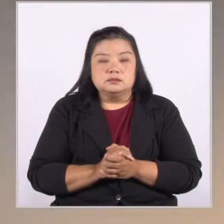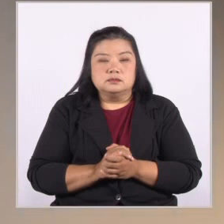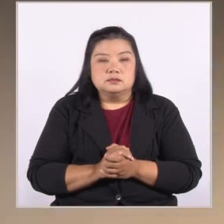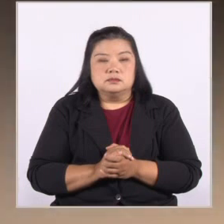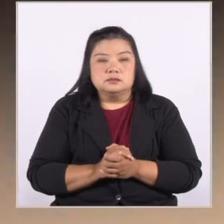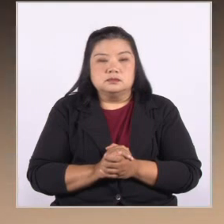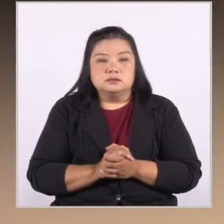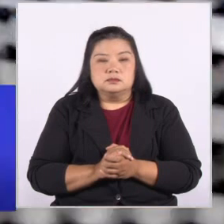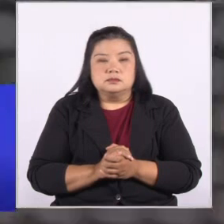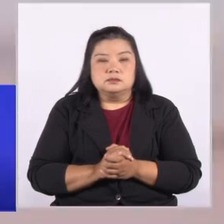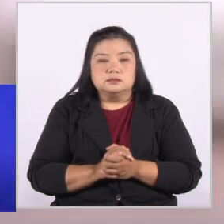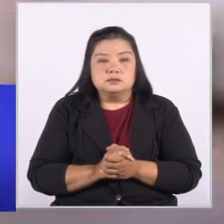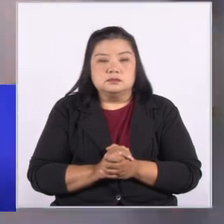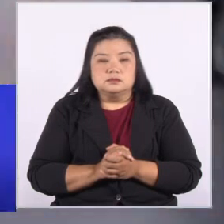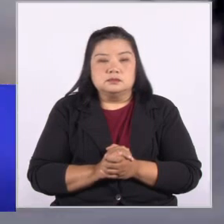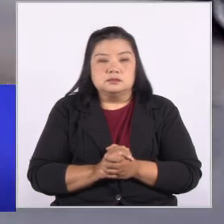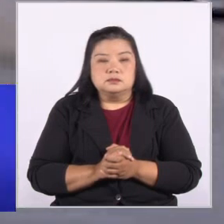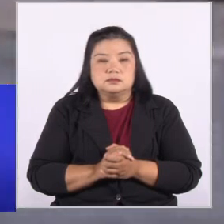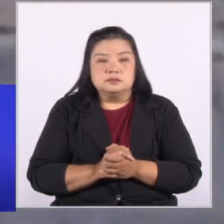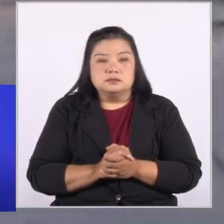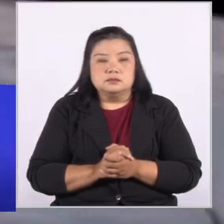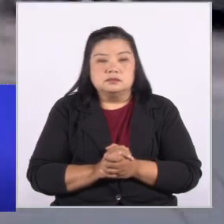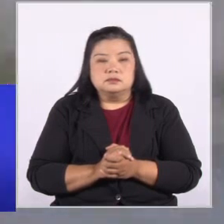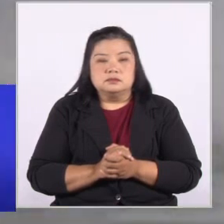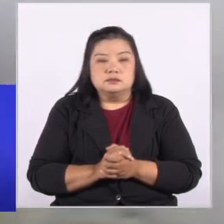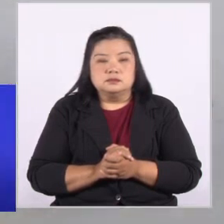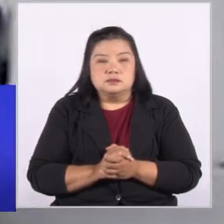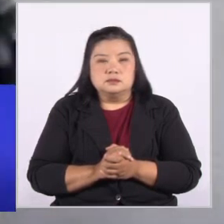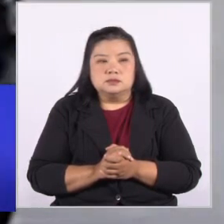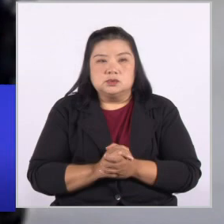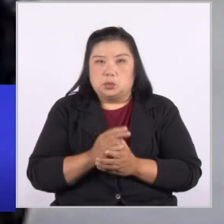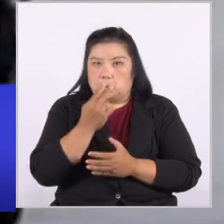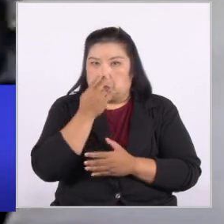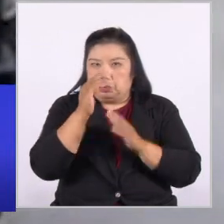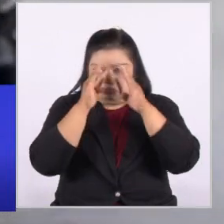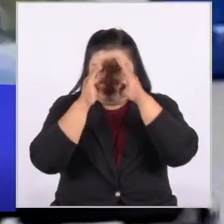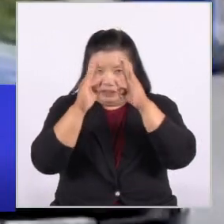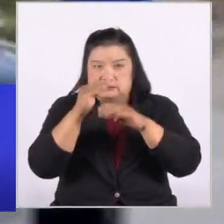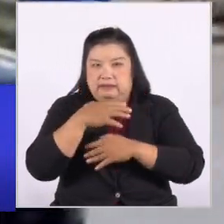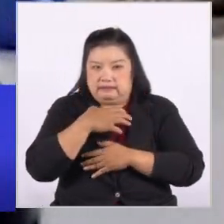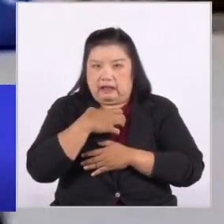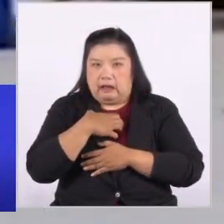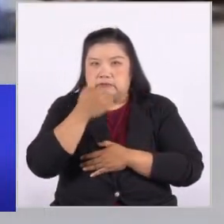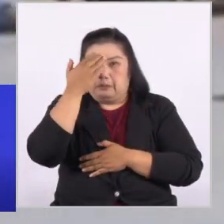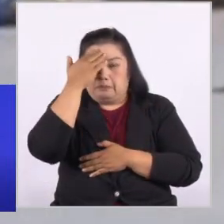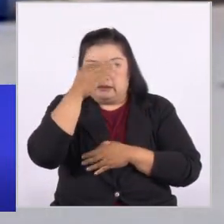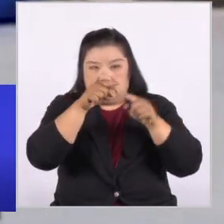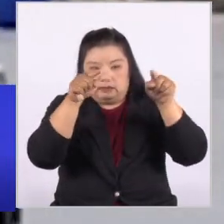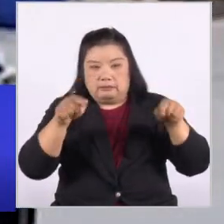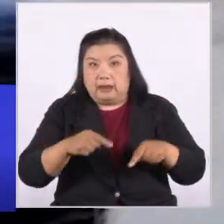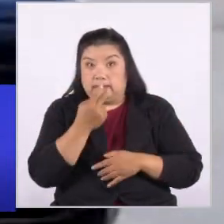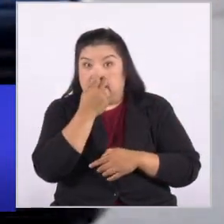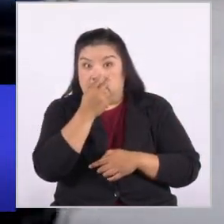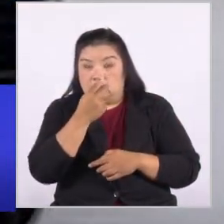ตอนแรกก็เข้าใจนึกว่าพี่ไม่ได้เจตนา เจตนาเลย แต่พอดูตรงนี้แล้วรู้ละเหยียบเลยค่ะ นี่ทั้งชนปั๊มเนี่ยป้